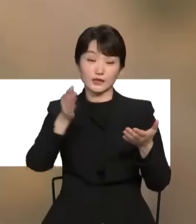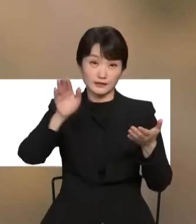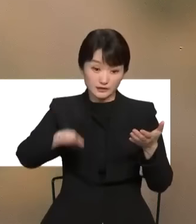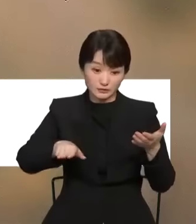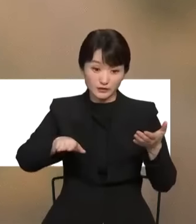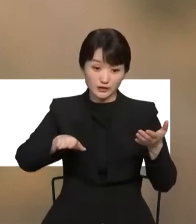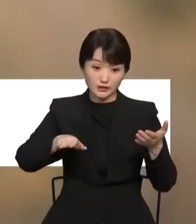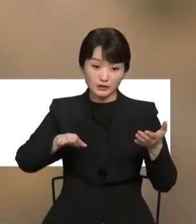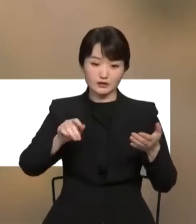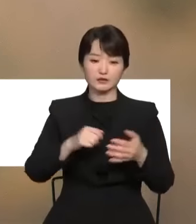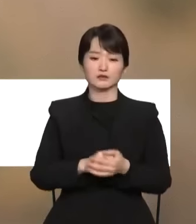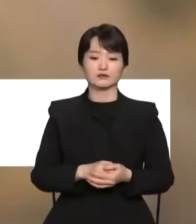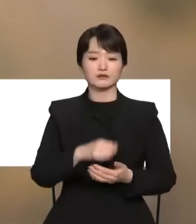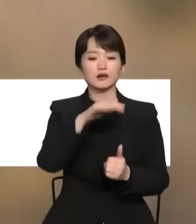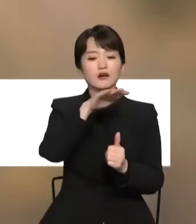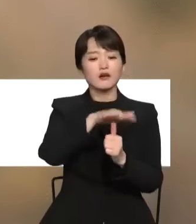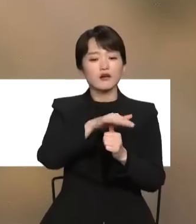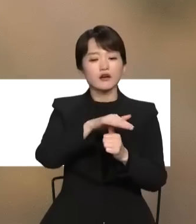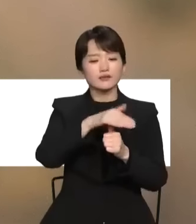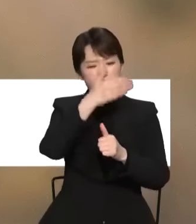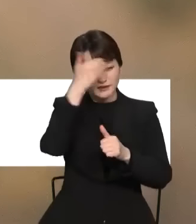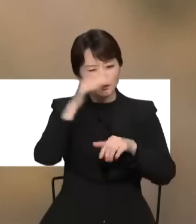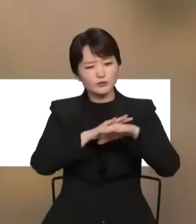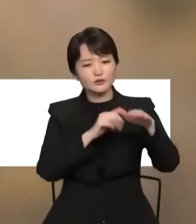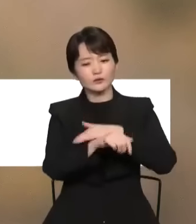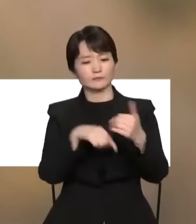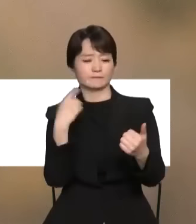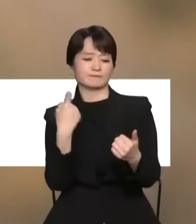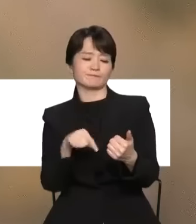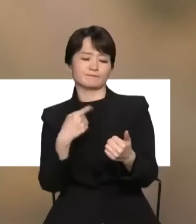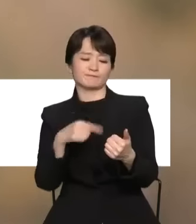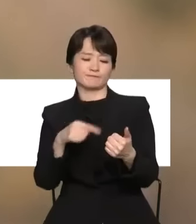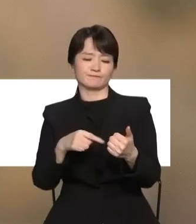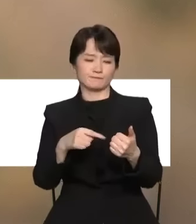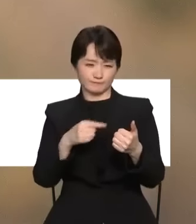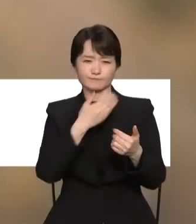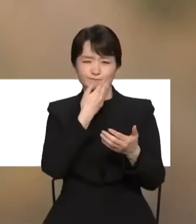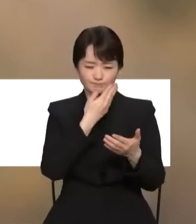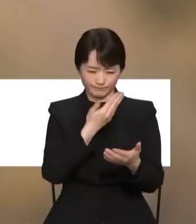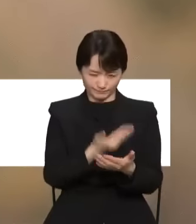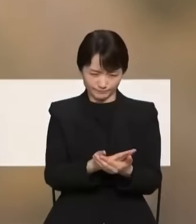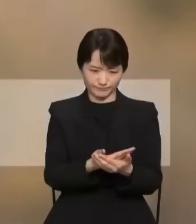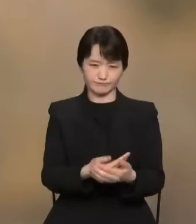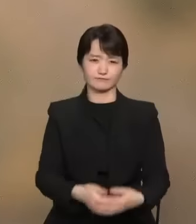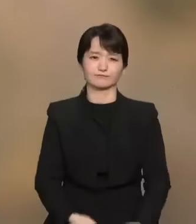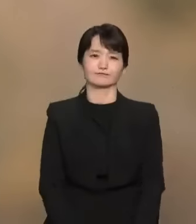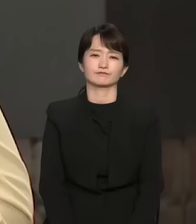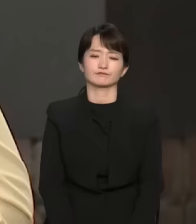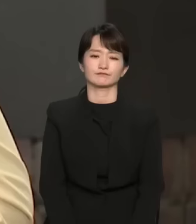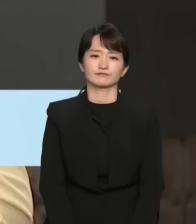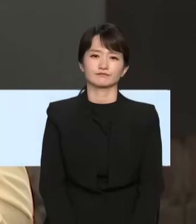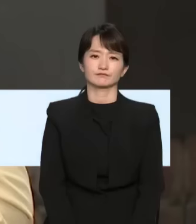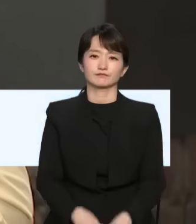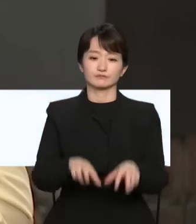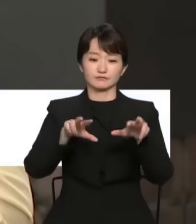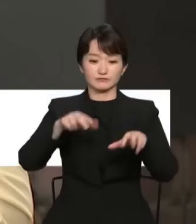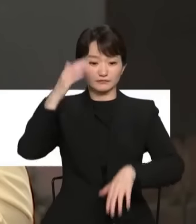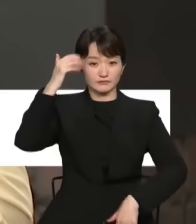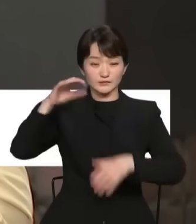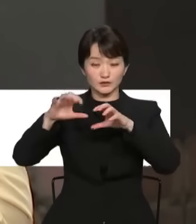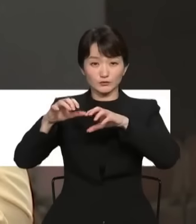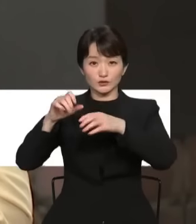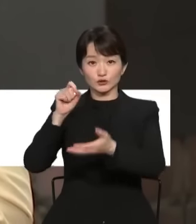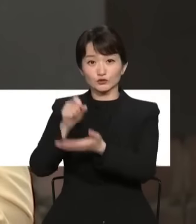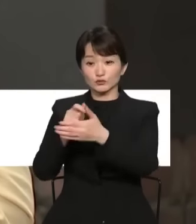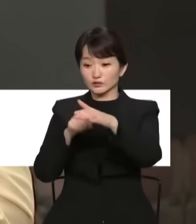but on a main trail must be the education of young players that every time. 지금 대한민국 축구